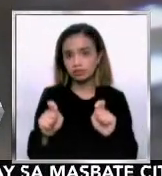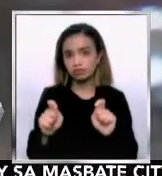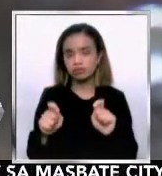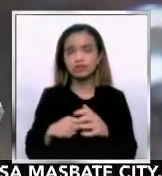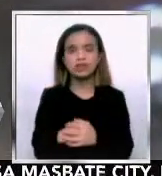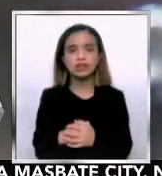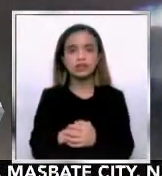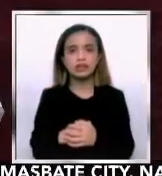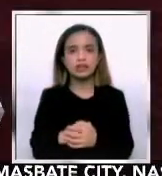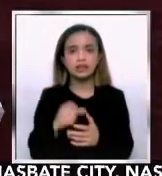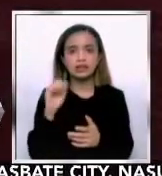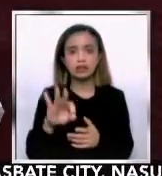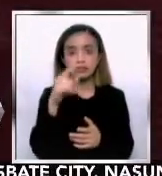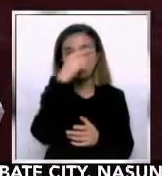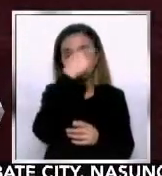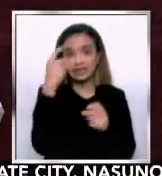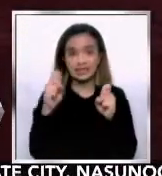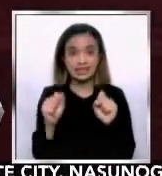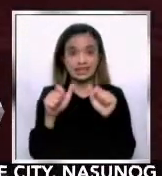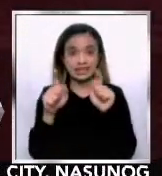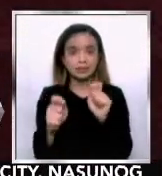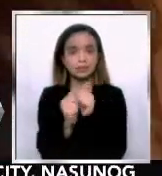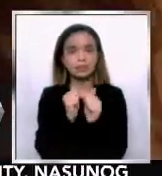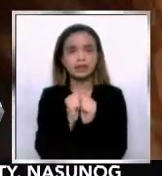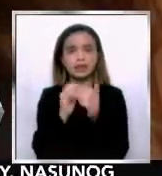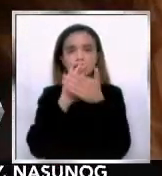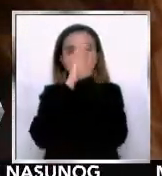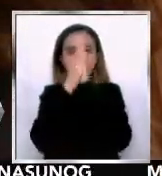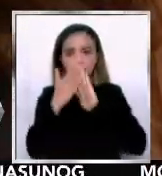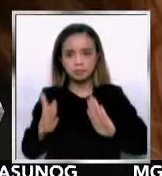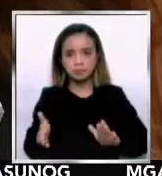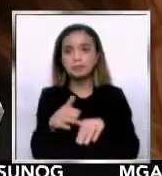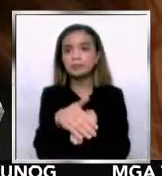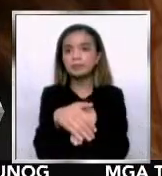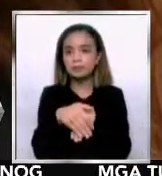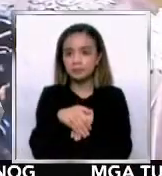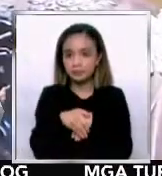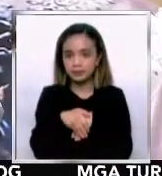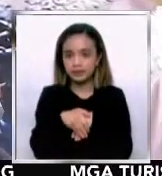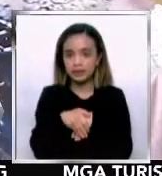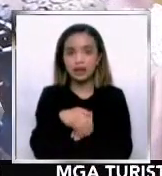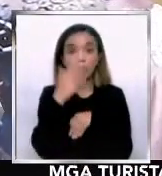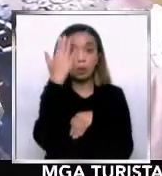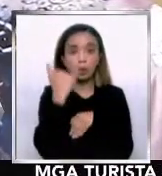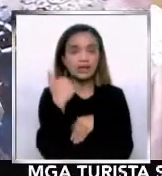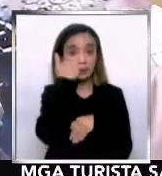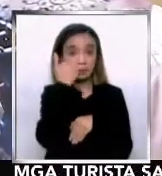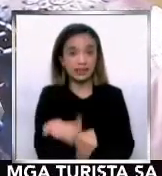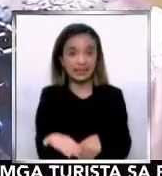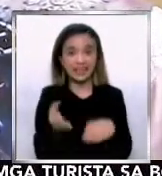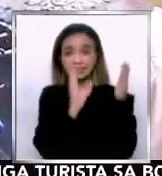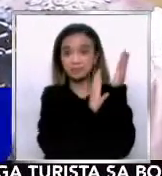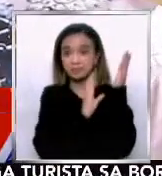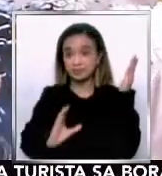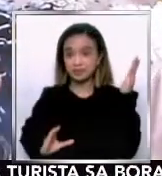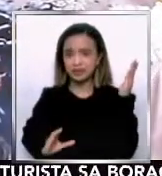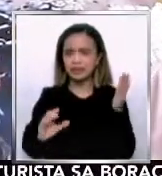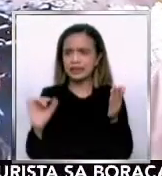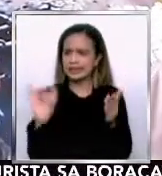Sabado de Gloria ay yung pananahimik, no? Kasi nga patay si Kristo. Para bang ang kwento